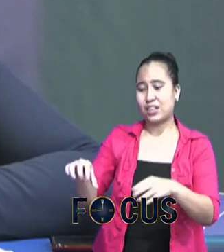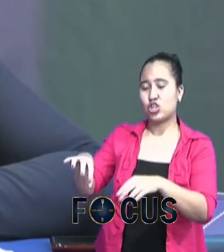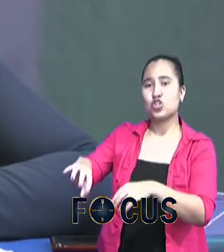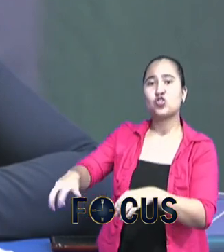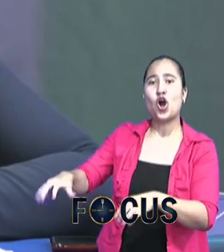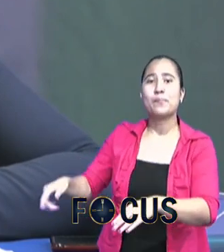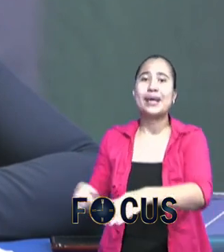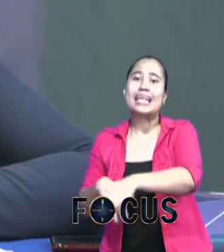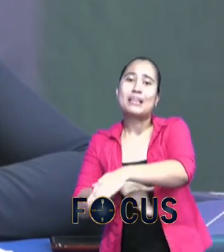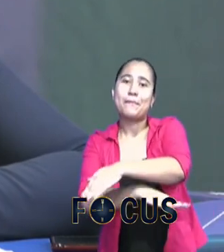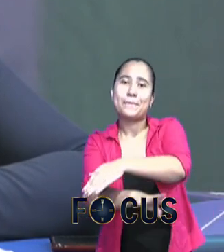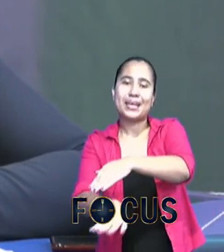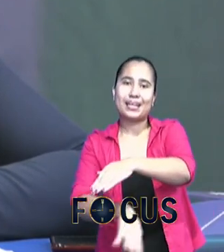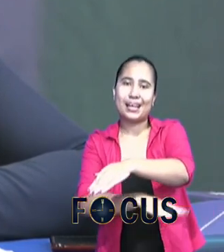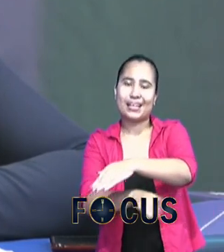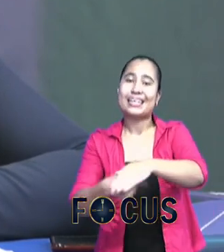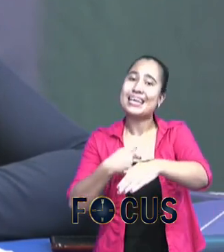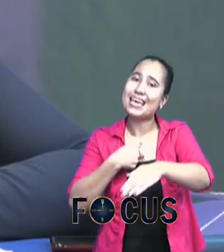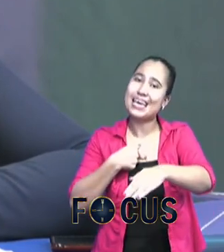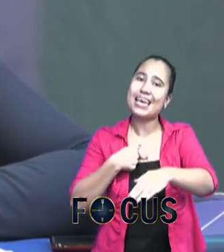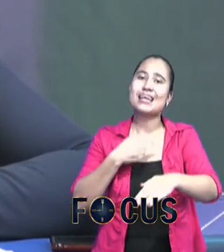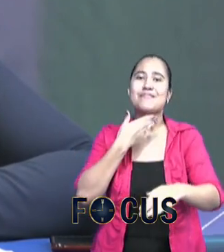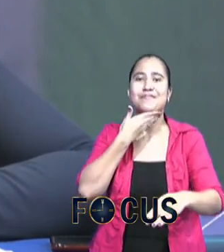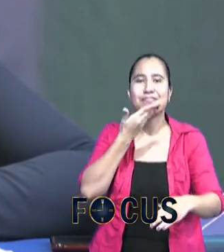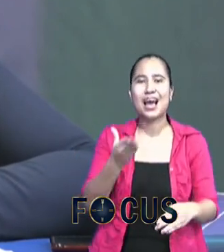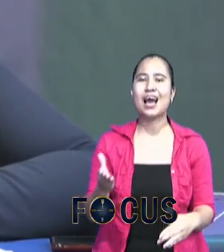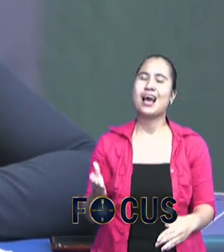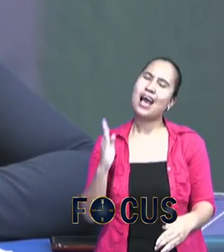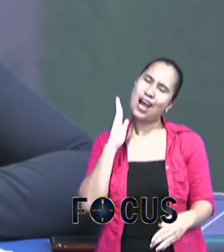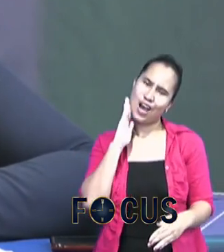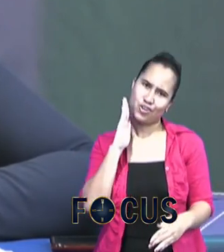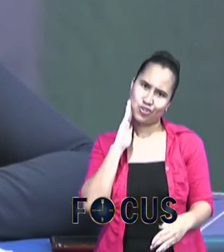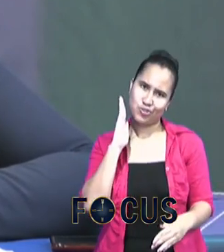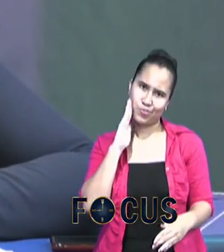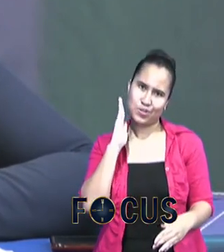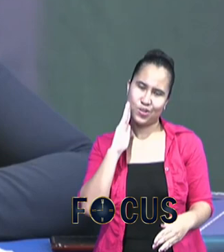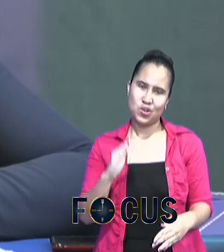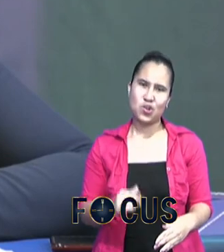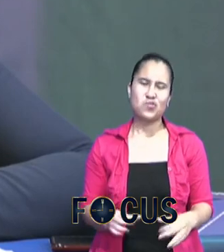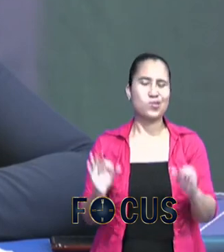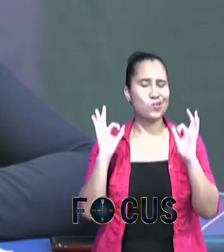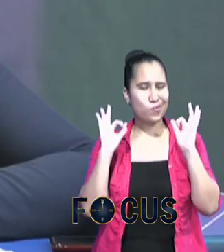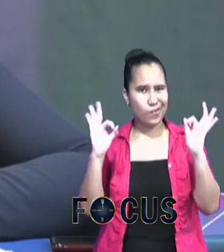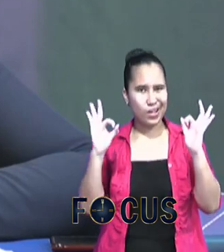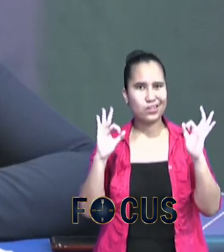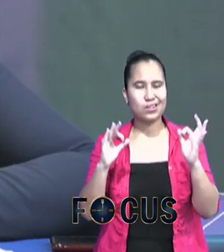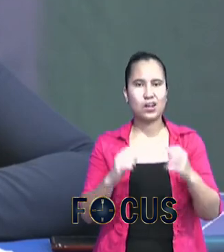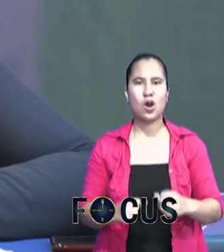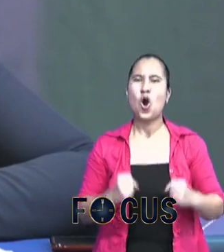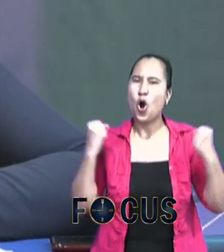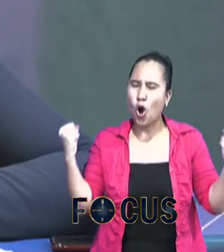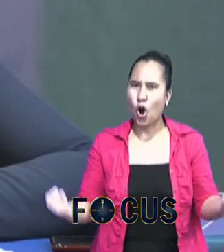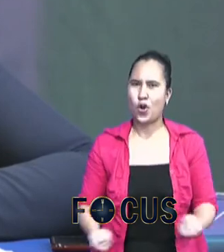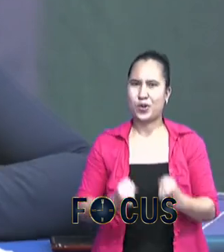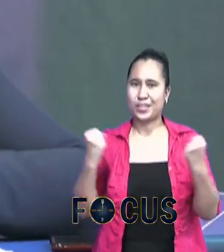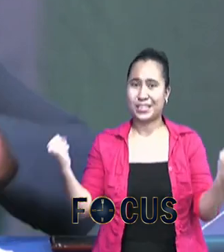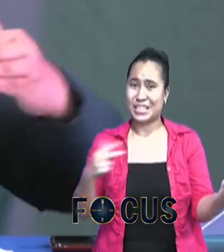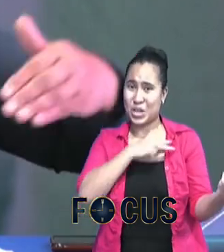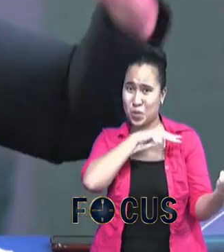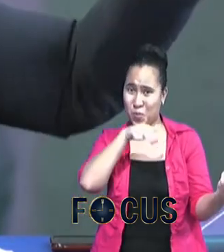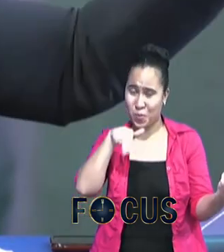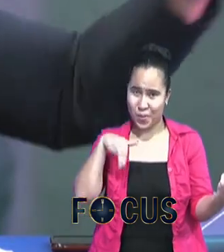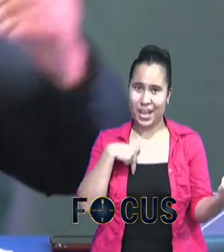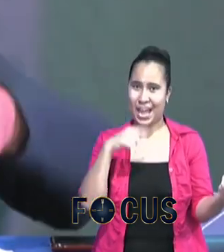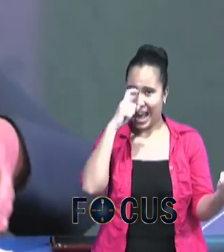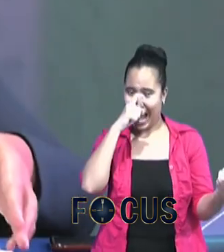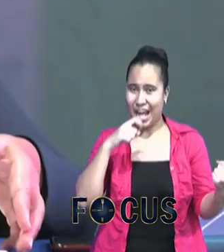Dus ik vraag begrip voor die geweldige organisatie die wij als ministerie moeten ondernemen